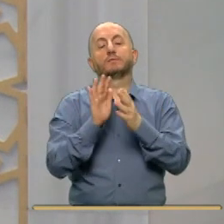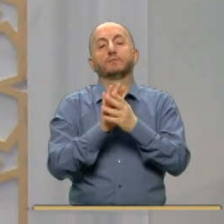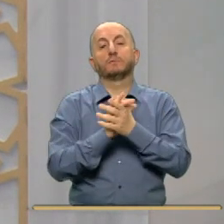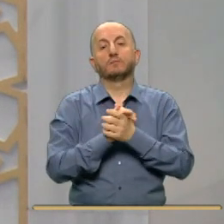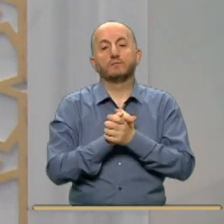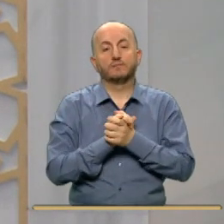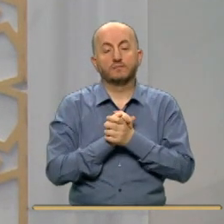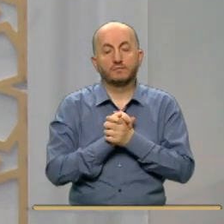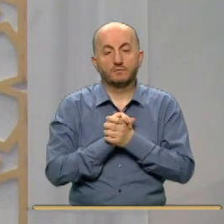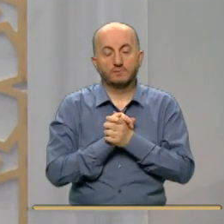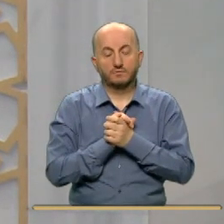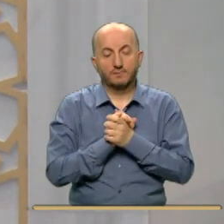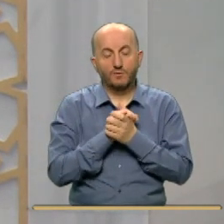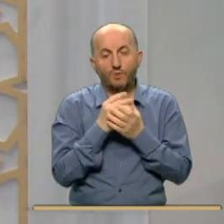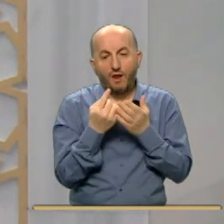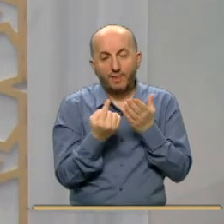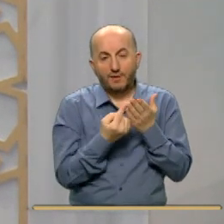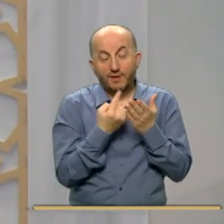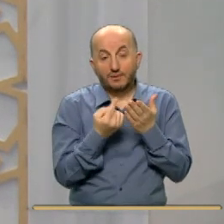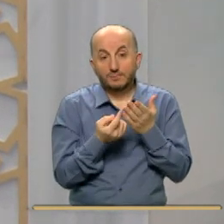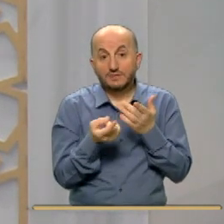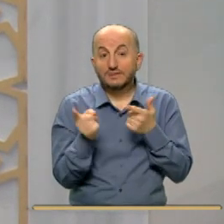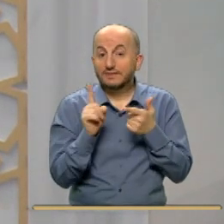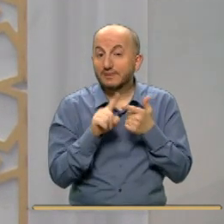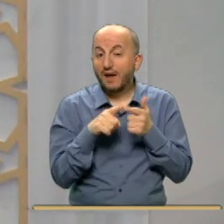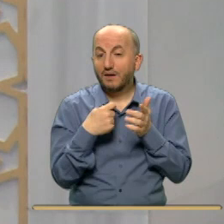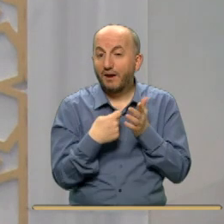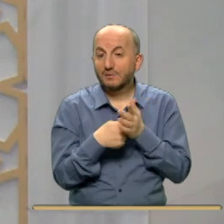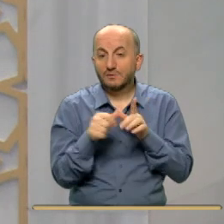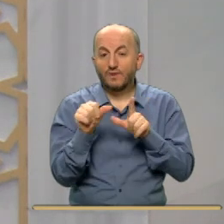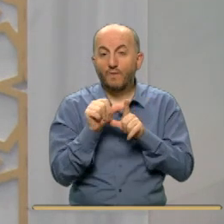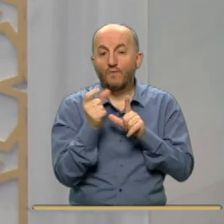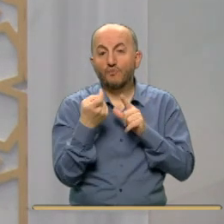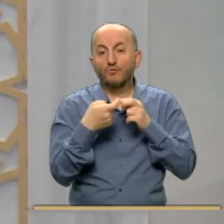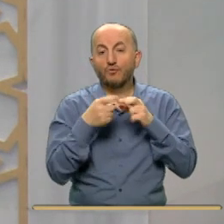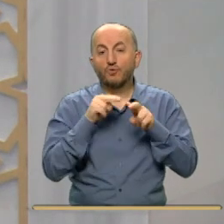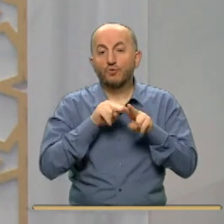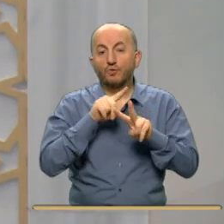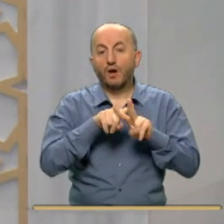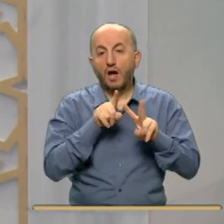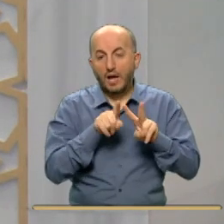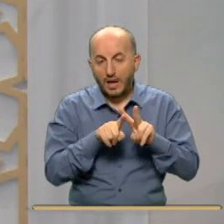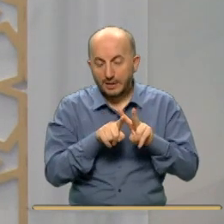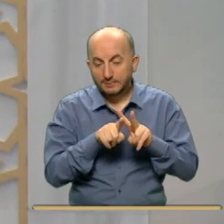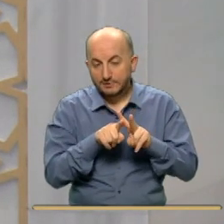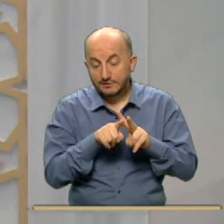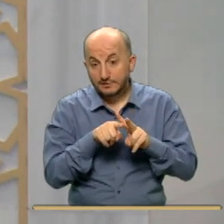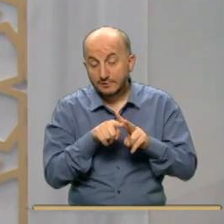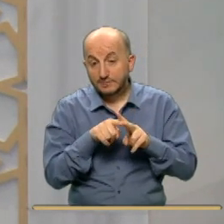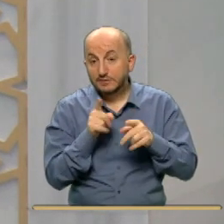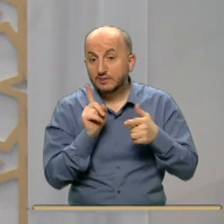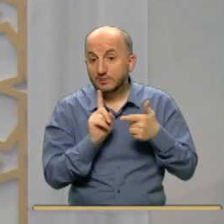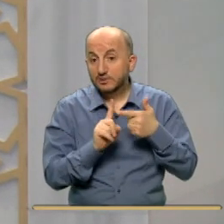Vel fırkân, Kur'an-ı Kerim'in diğer adıdır değerli kardeşlerim. Furkan, Kur'an-ı Kerim'in diğer